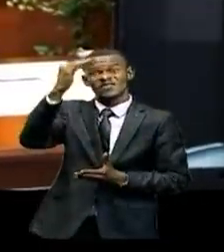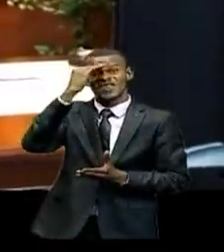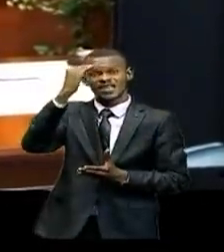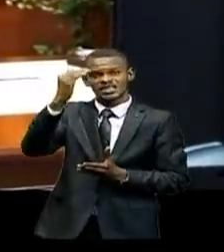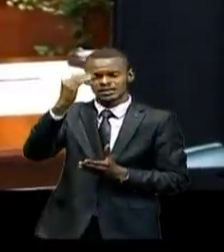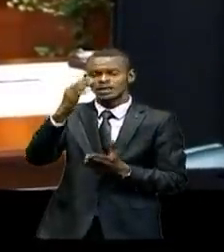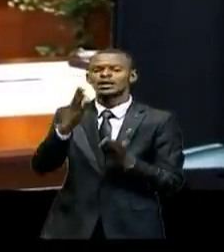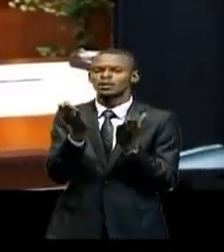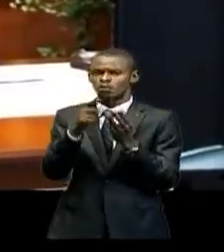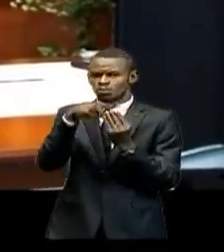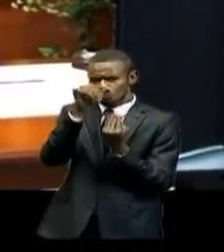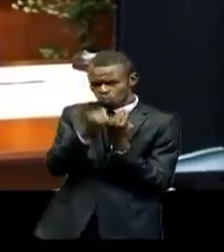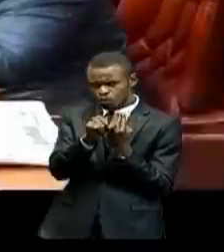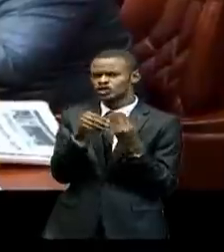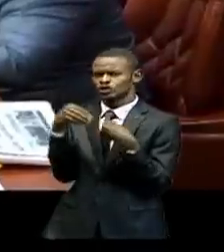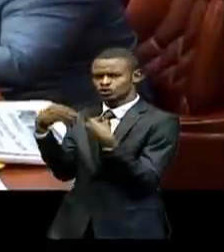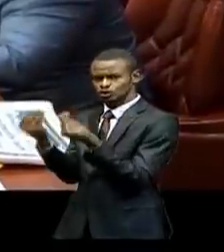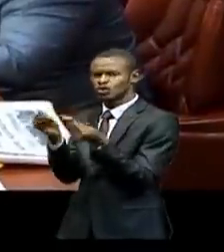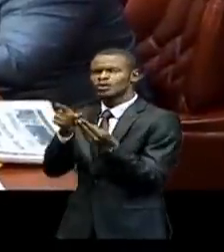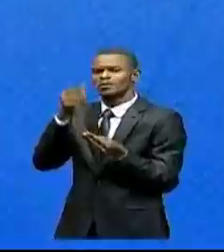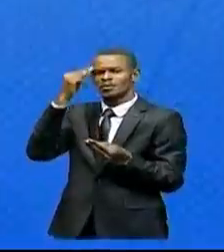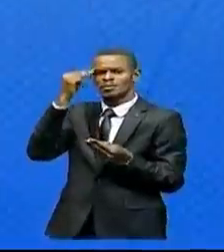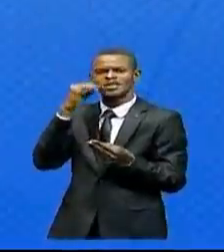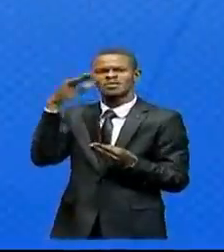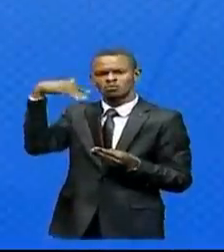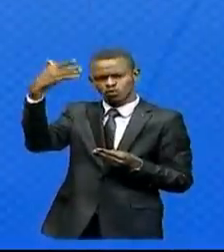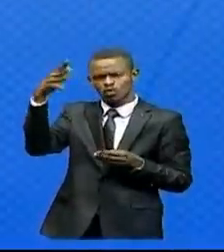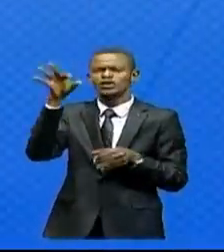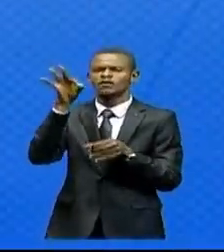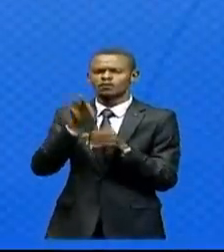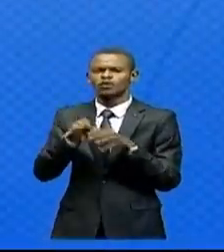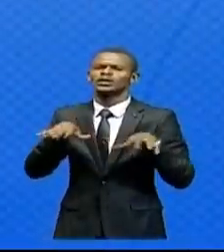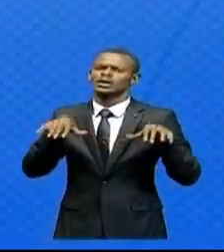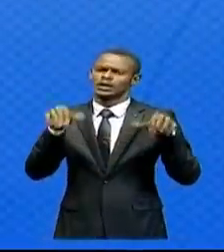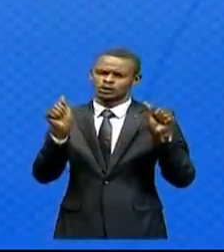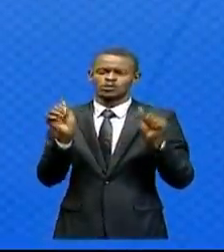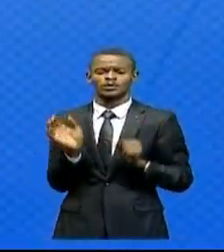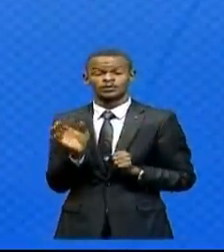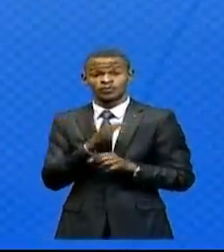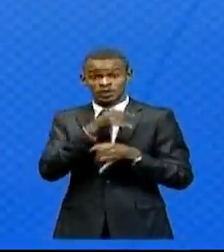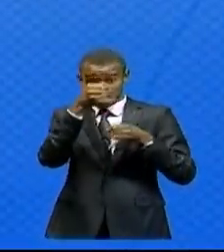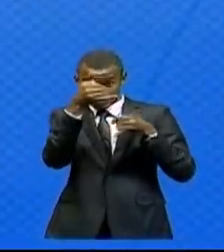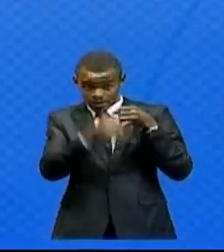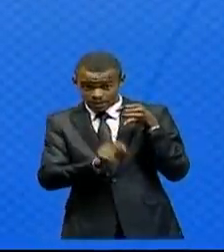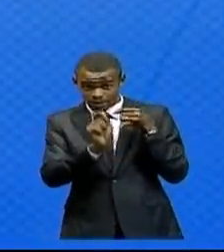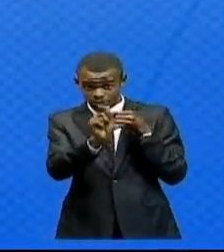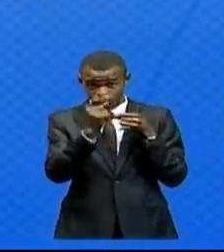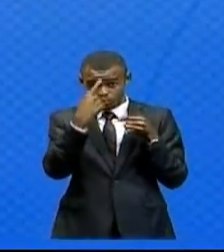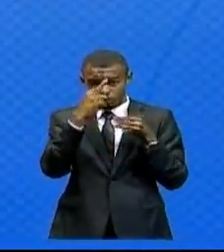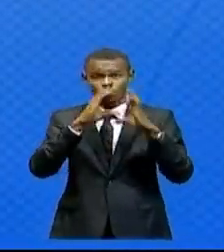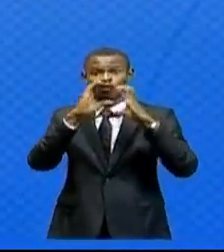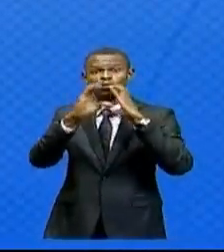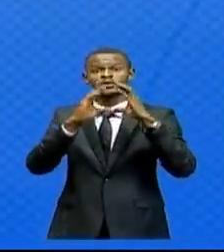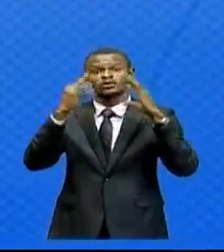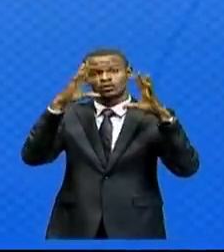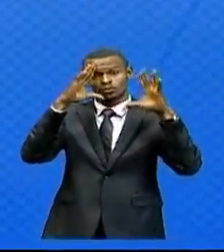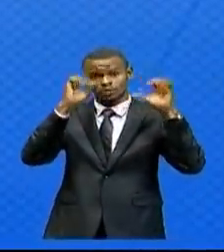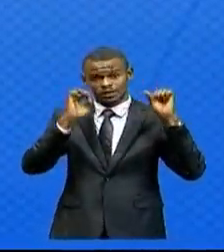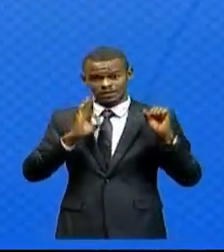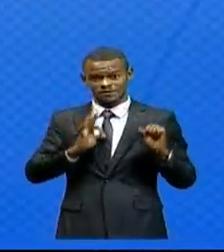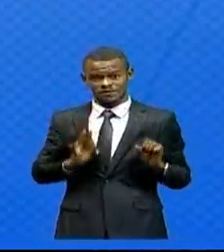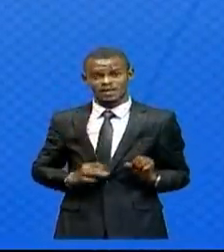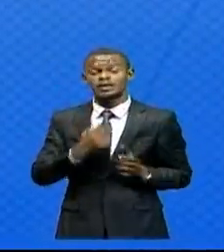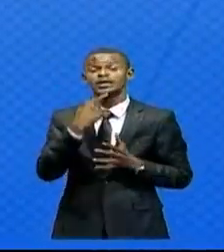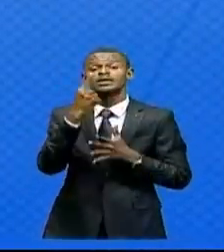vue de sa délibération en Conseil. Le dernier point de la communication du président de la République a